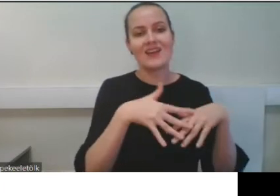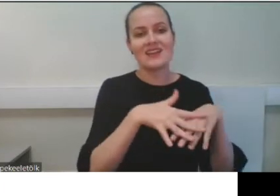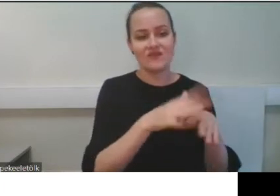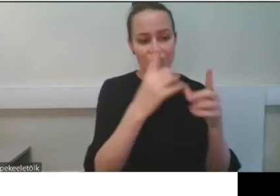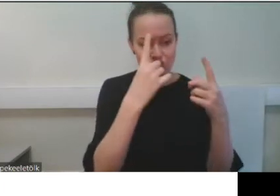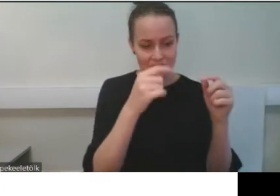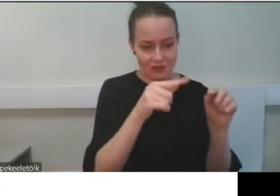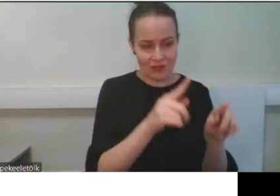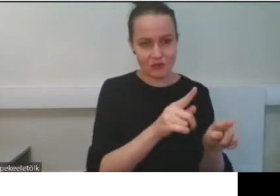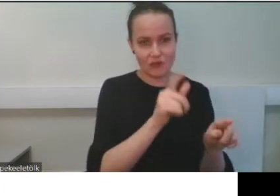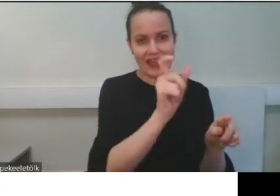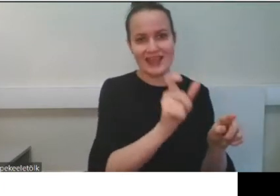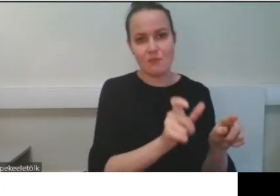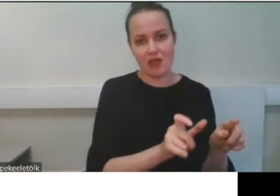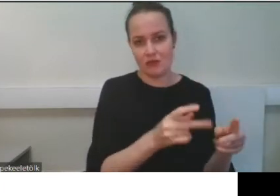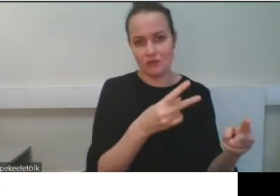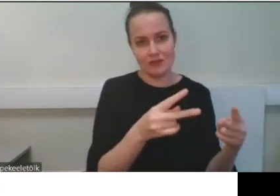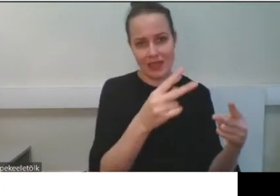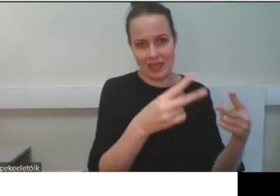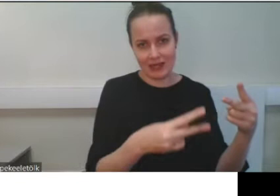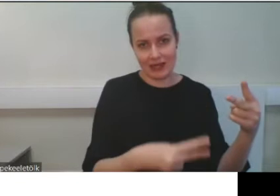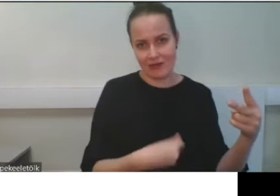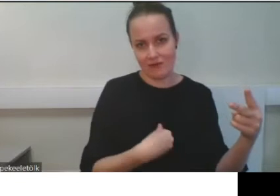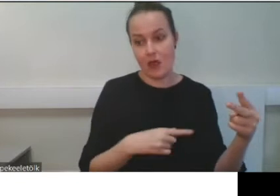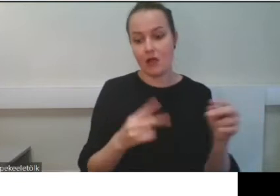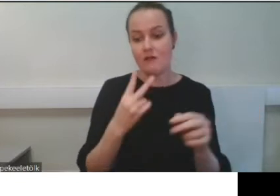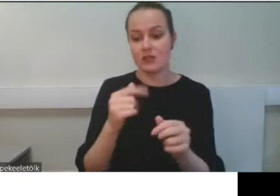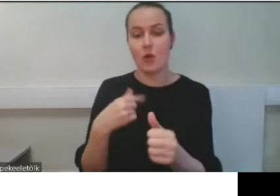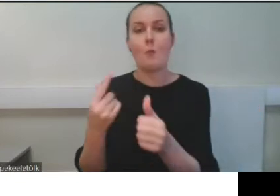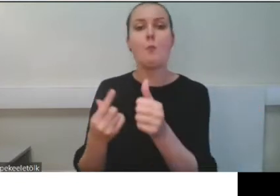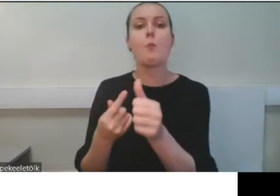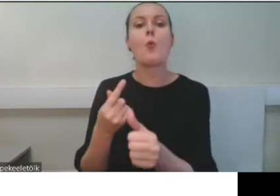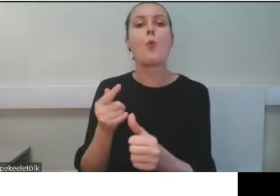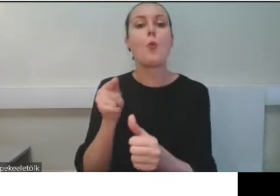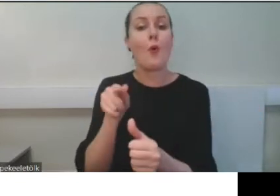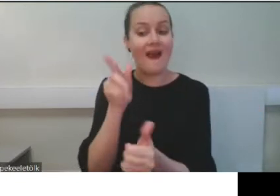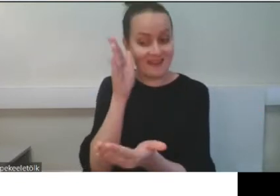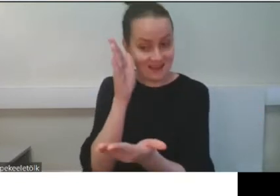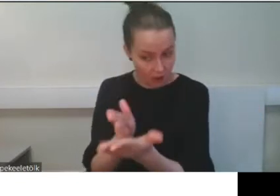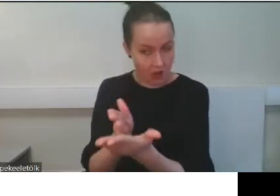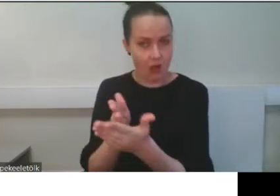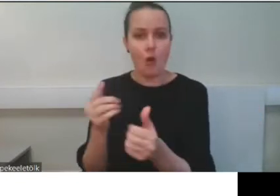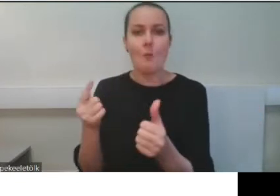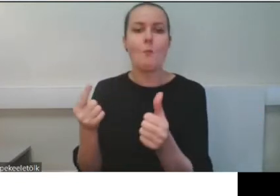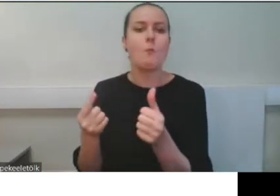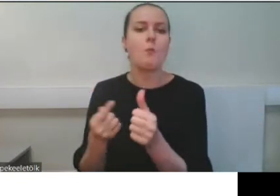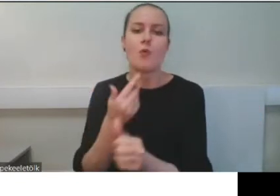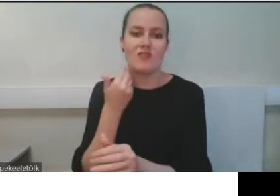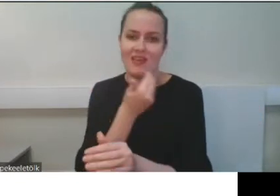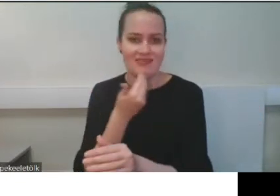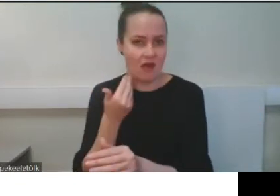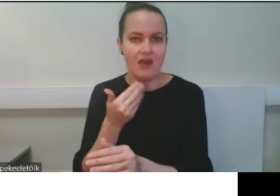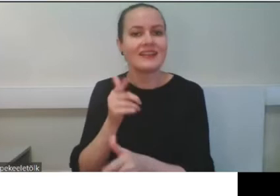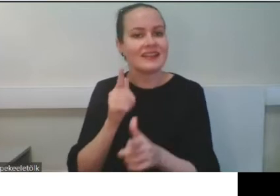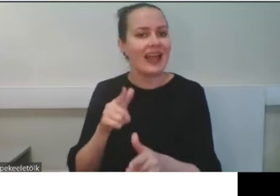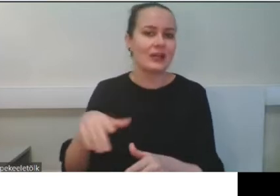Et 2020 siis on siis vähenenud töövõimega inimeste töötuse määr siis 1% võrra